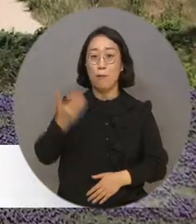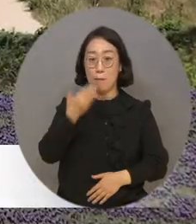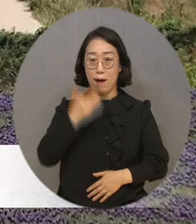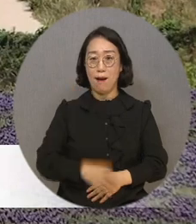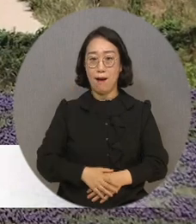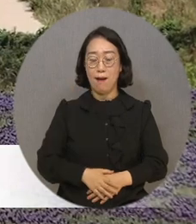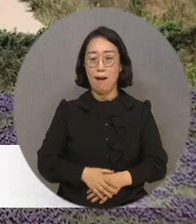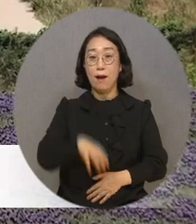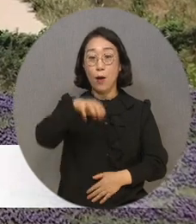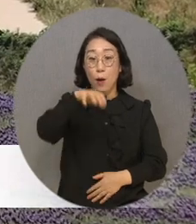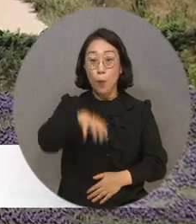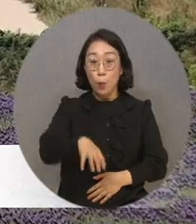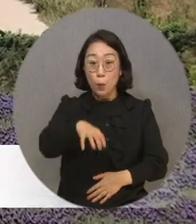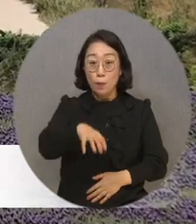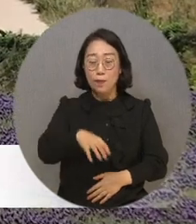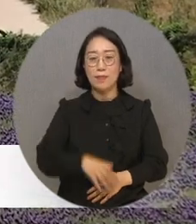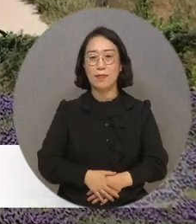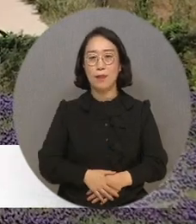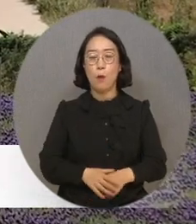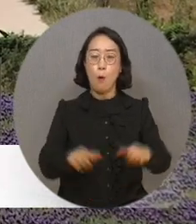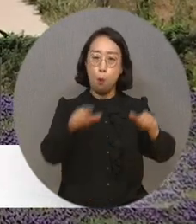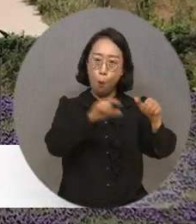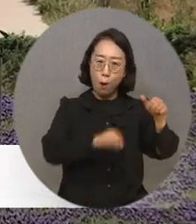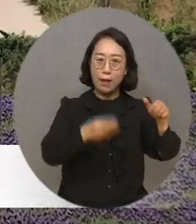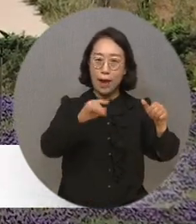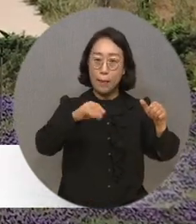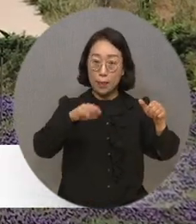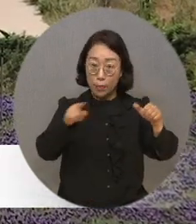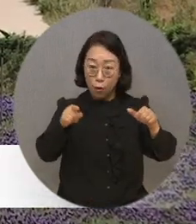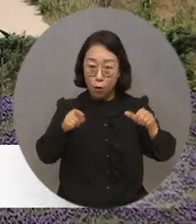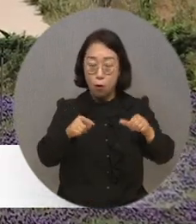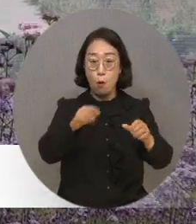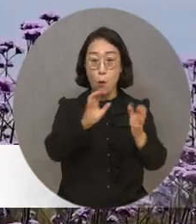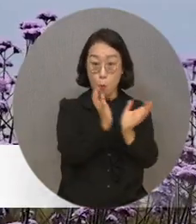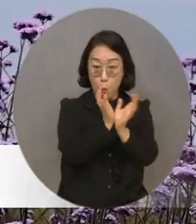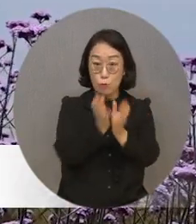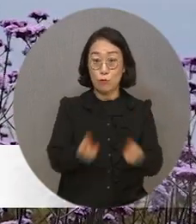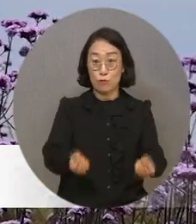보라색 성지 퍼플섬에서는 5월 라벤더 꽃축제를